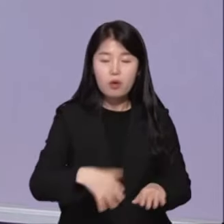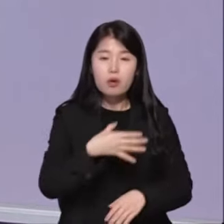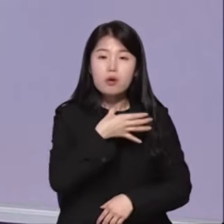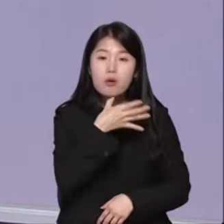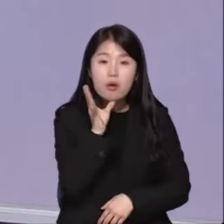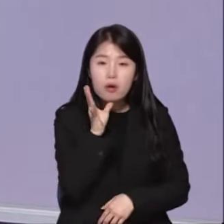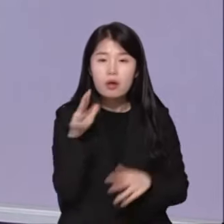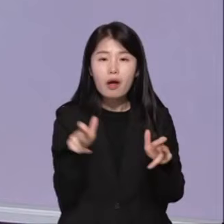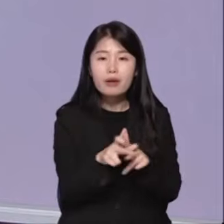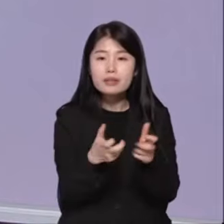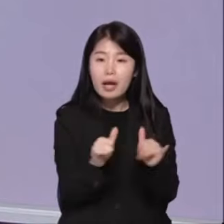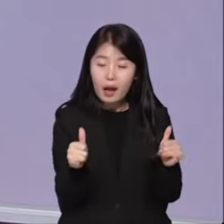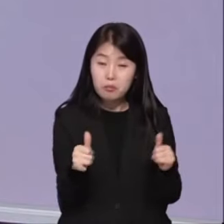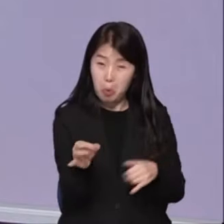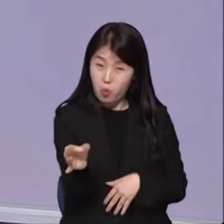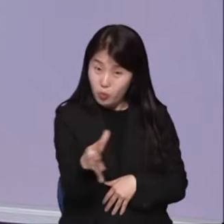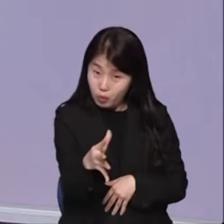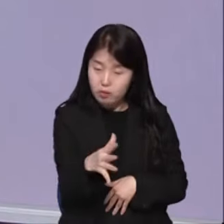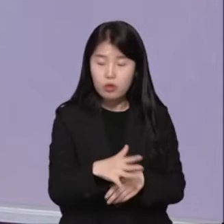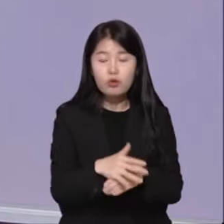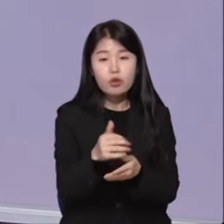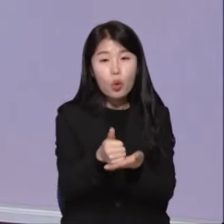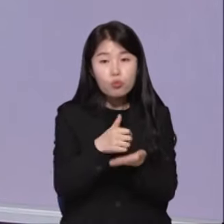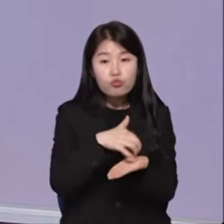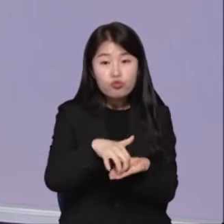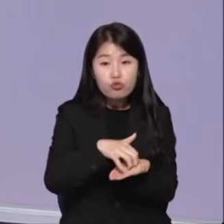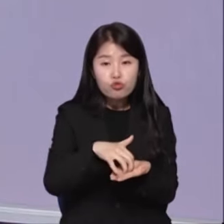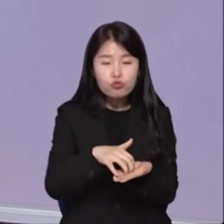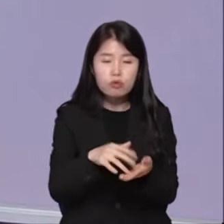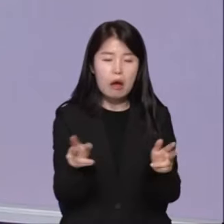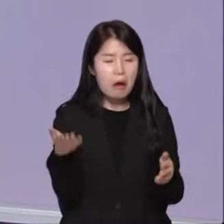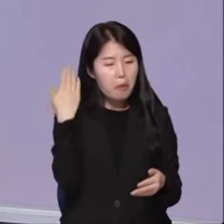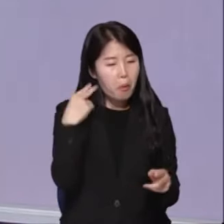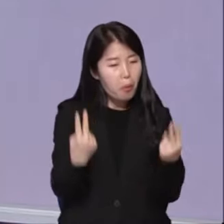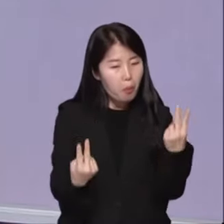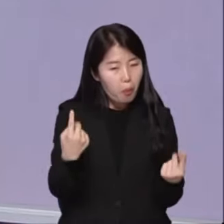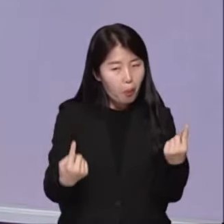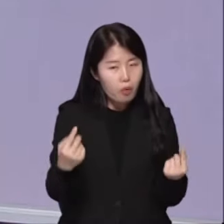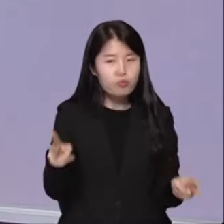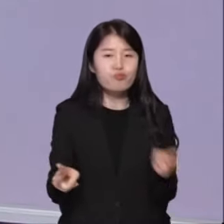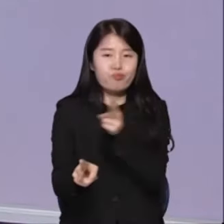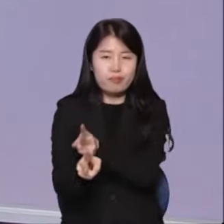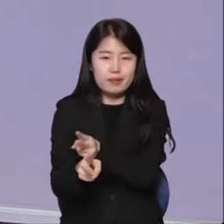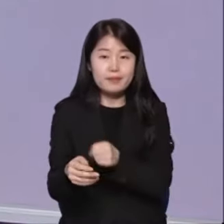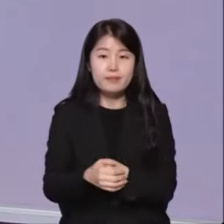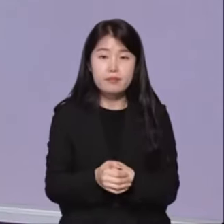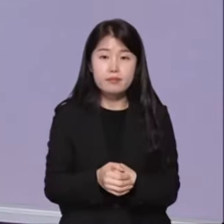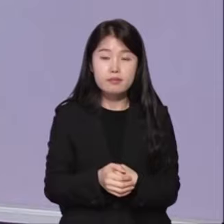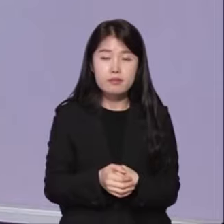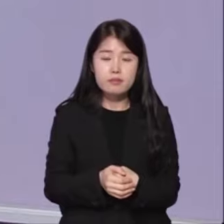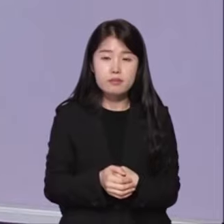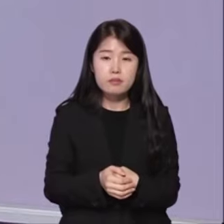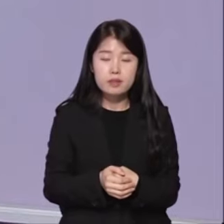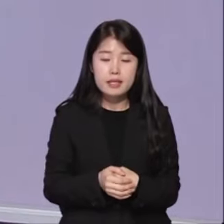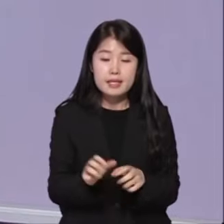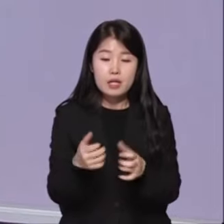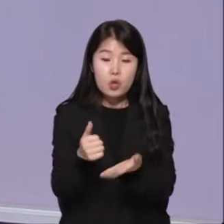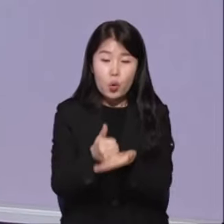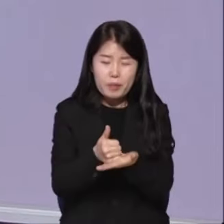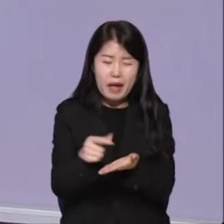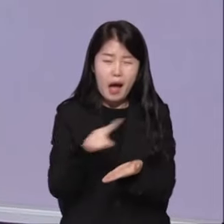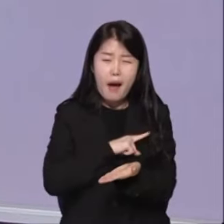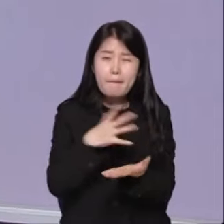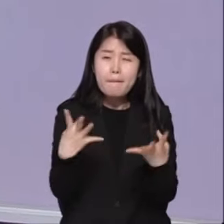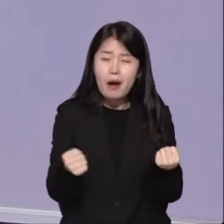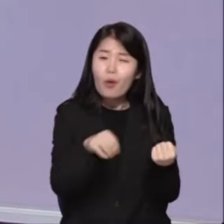수송 인원은 7천 명에서 1만 5천 명으로 2배 이상 증가했습니다. 승객들이 가장 많은 역과